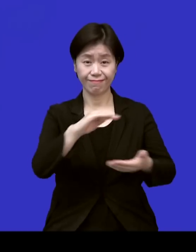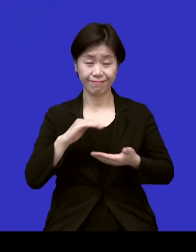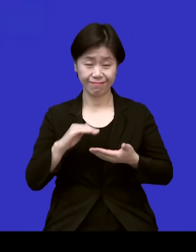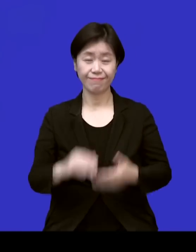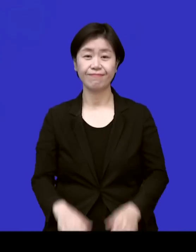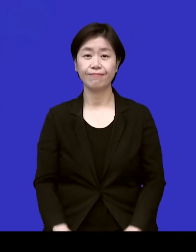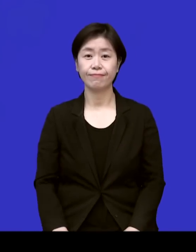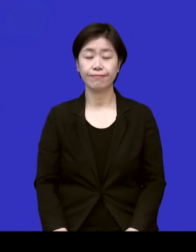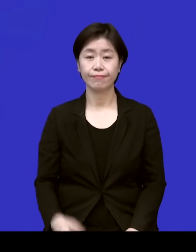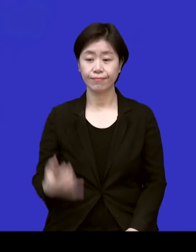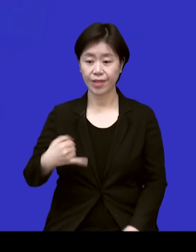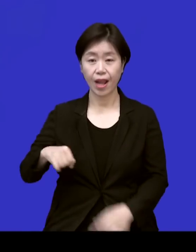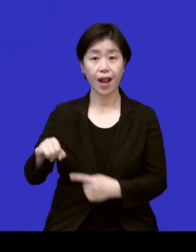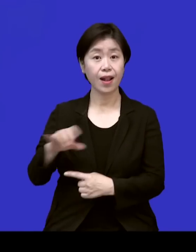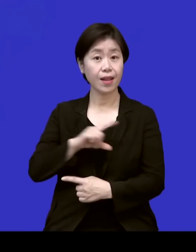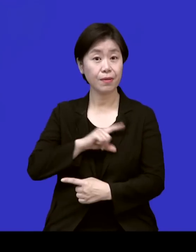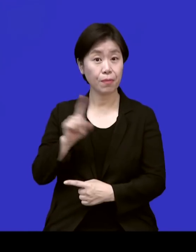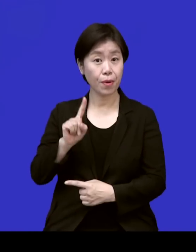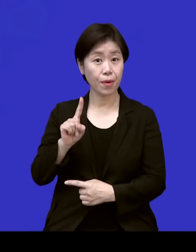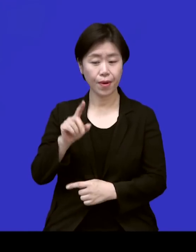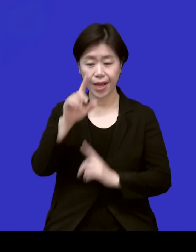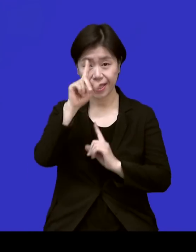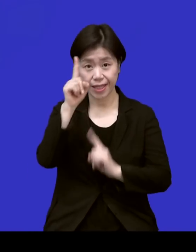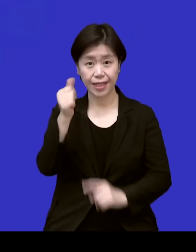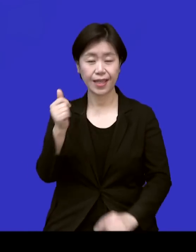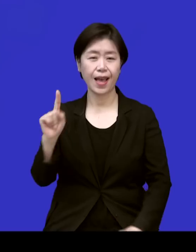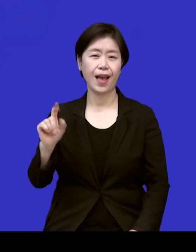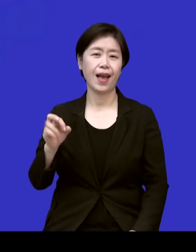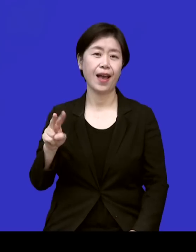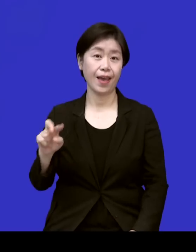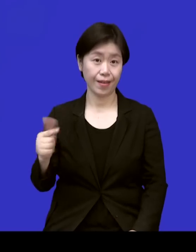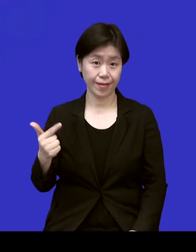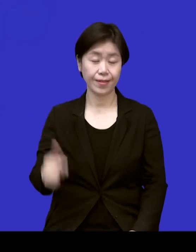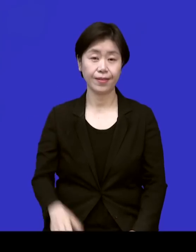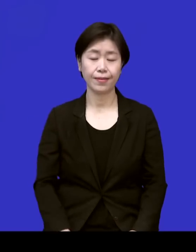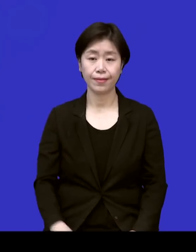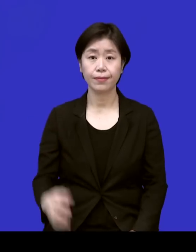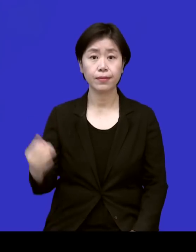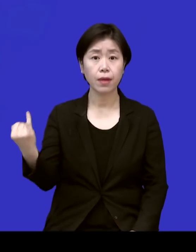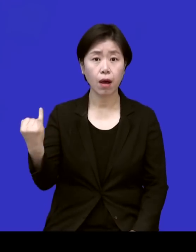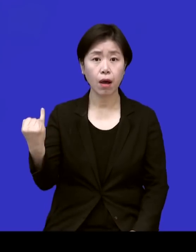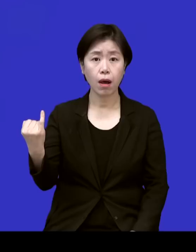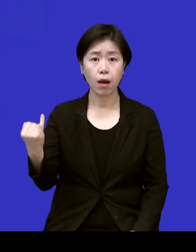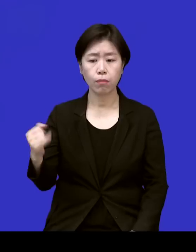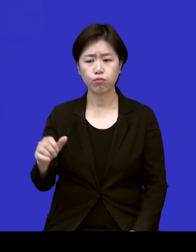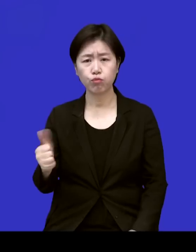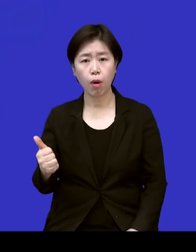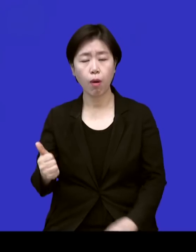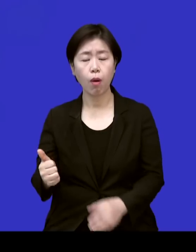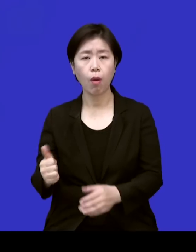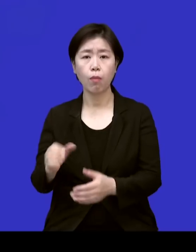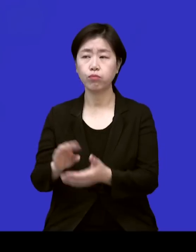네. 딸 이름이 하연이요? 네, 이하연이요. 하연이요. 네. 하연이에게는 어떤 일이 있었던 걸까요?